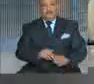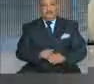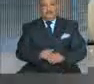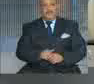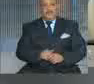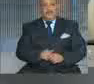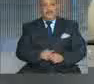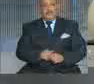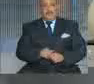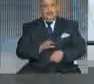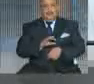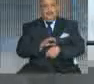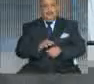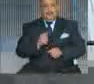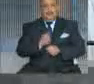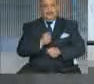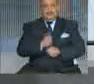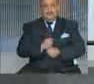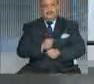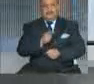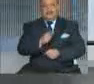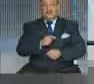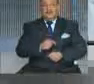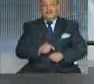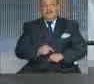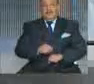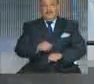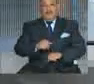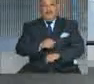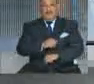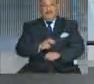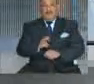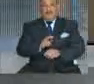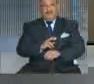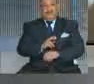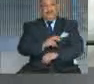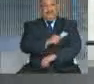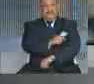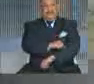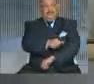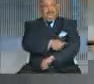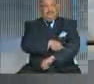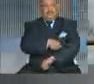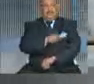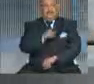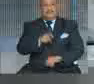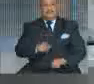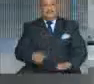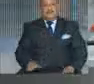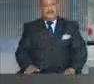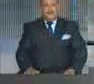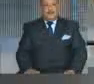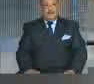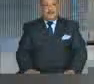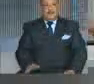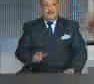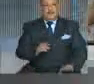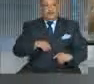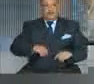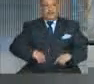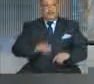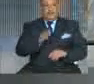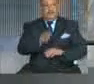تقريبا 700,000 مواطن. مش موجود سكانير لهنا وش رجع غادي كينا في الغالب. وزير الصحة تعهد بتوفير وسائل